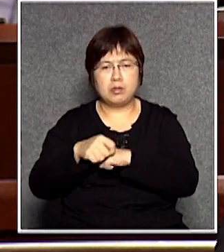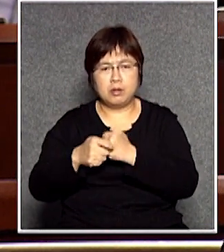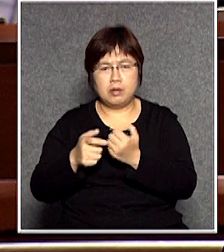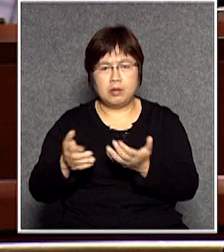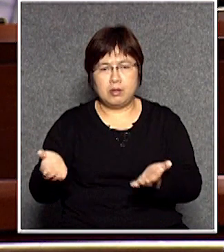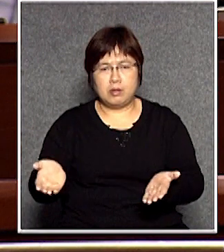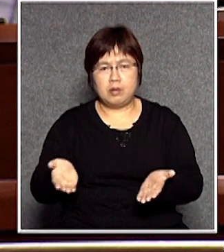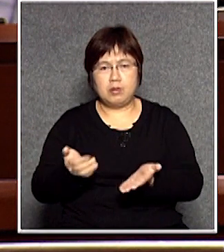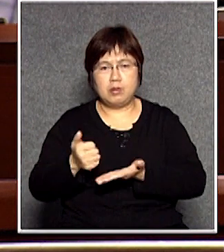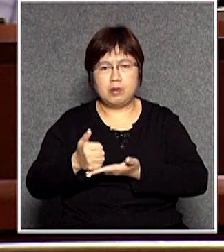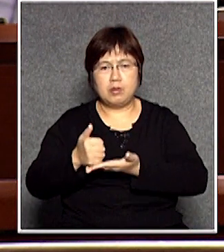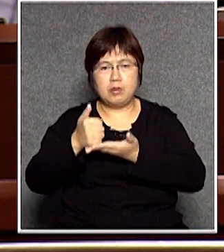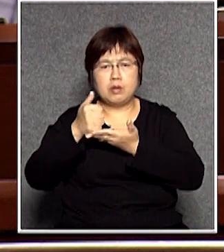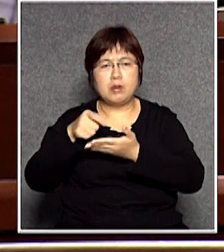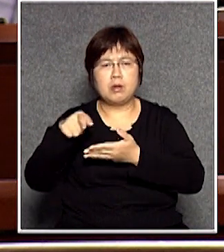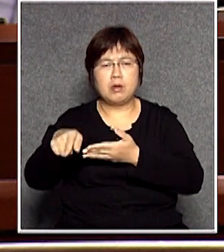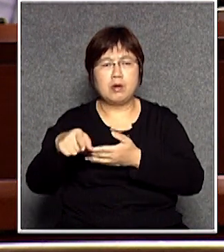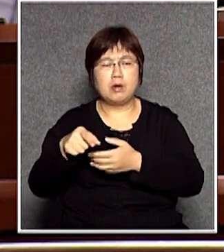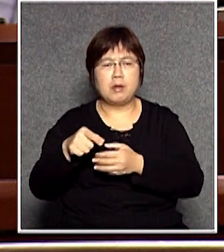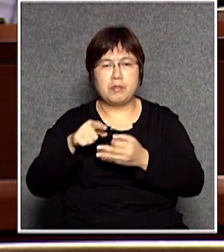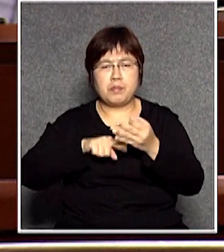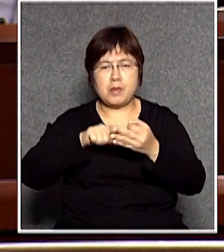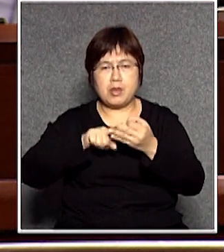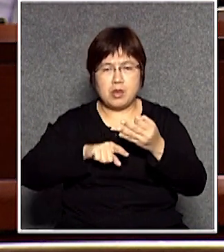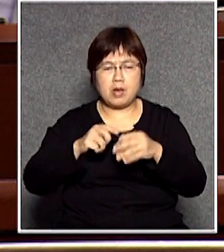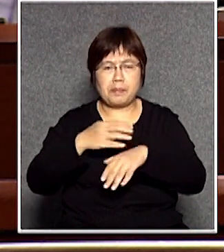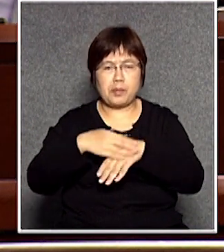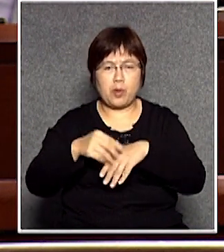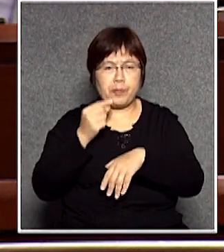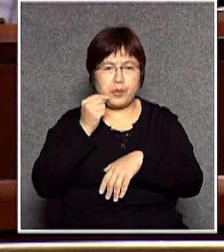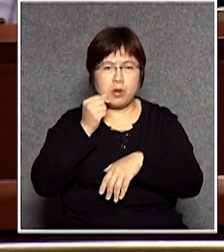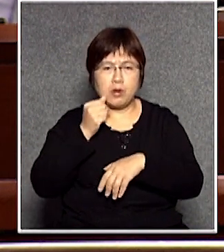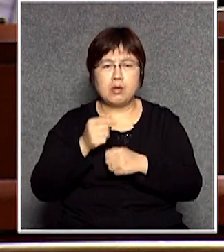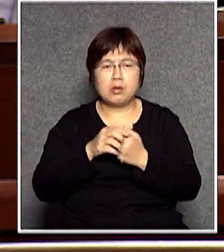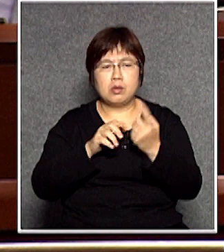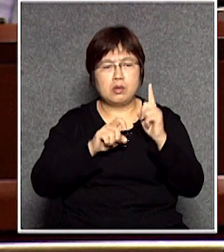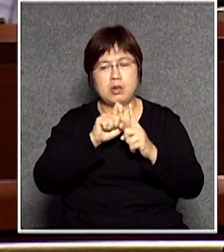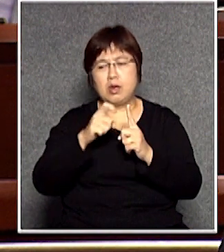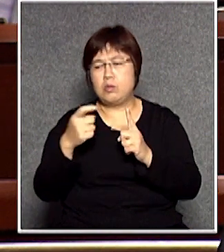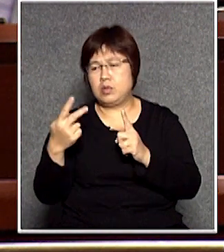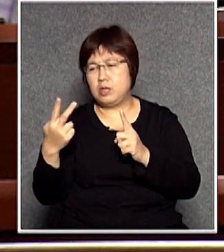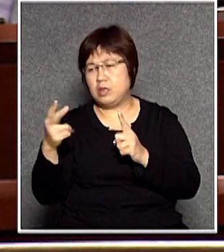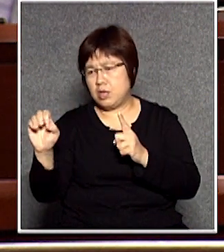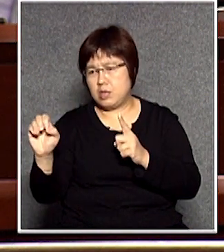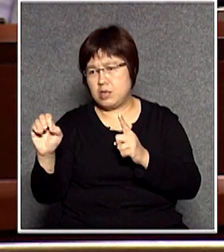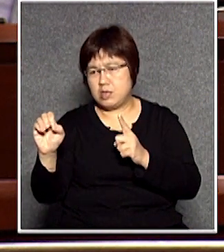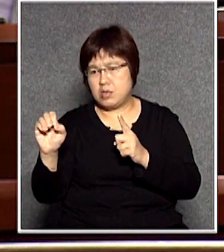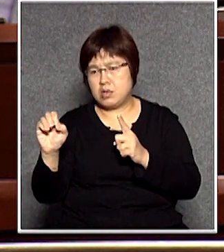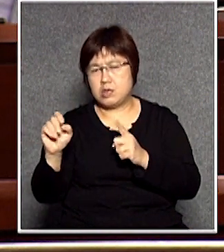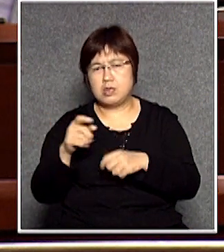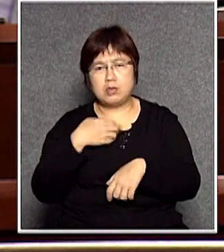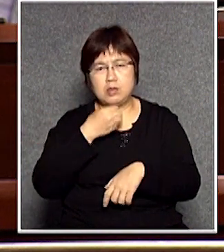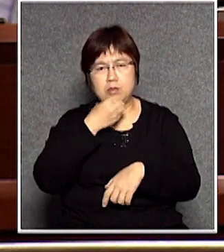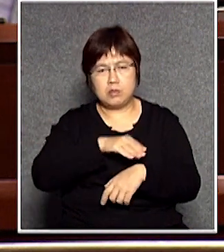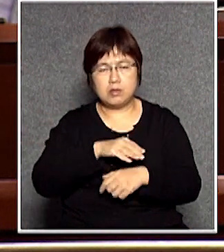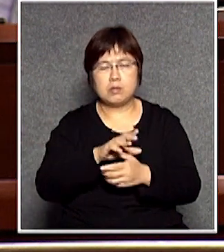的毛澤東。毛澤東在1920年的時候呢，是曾經